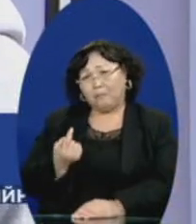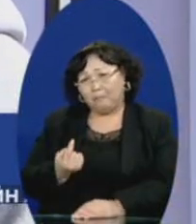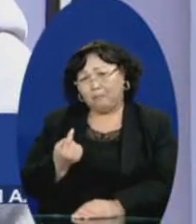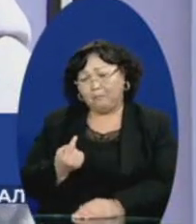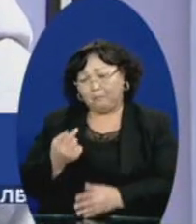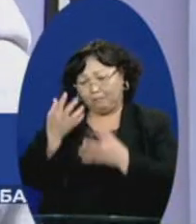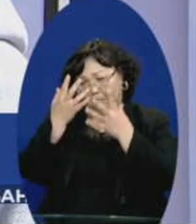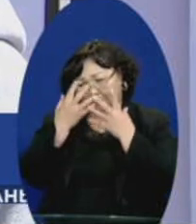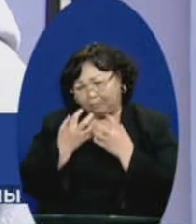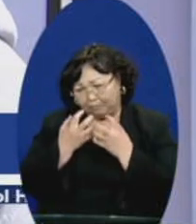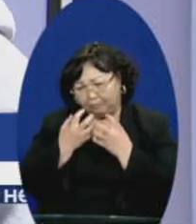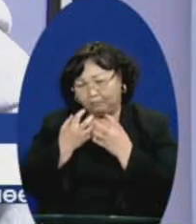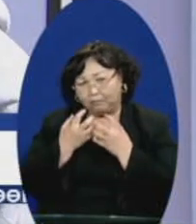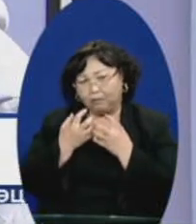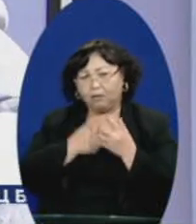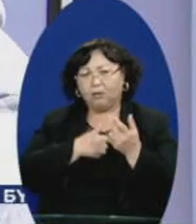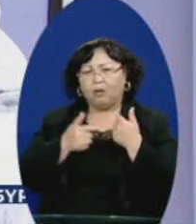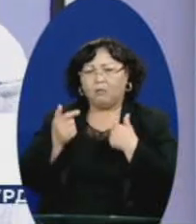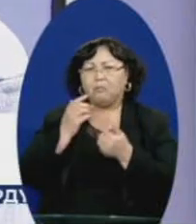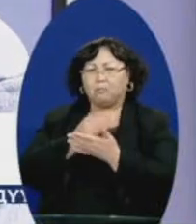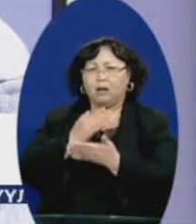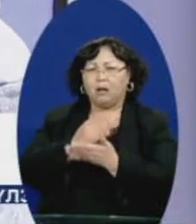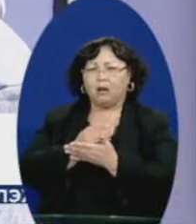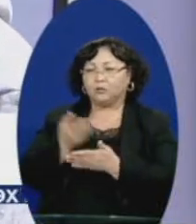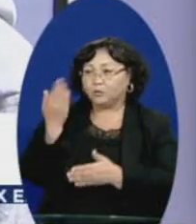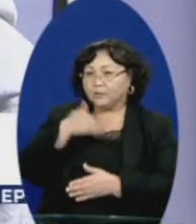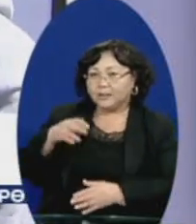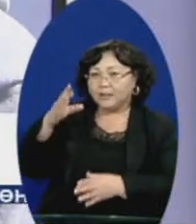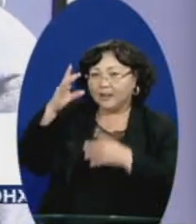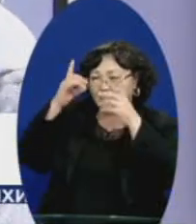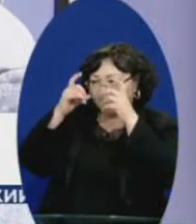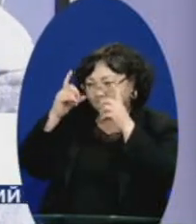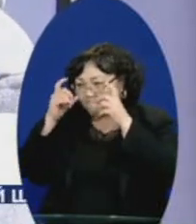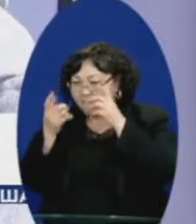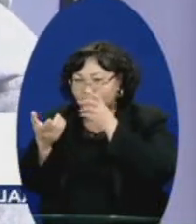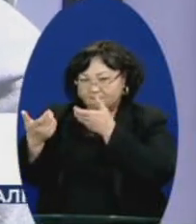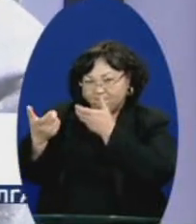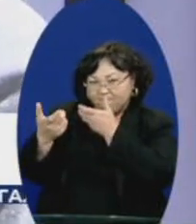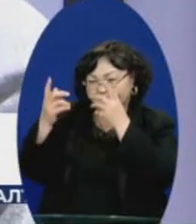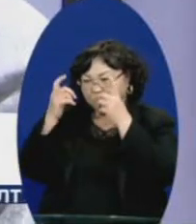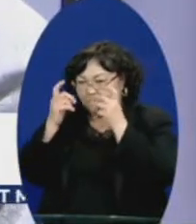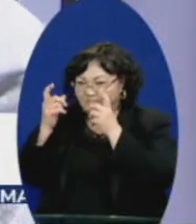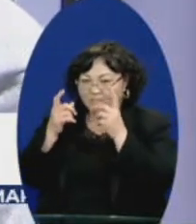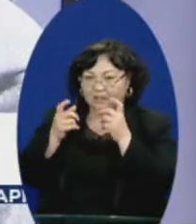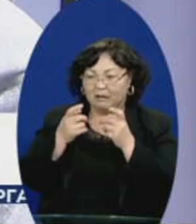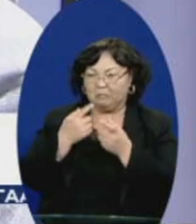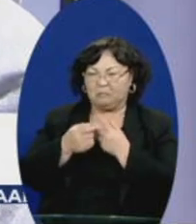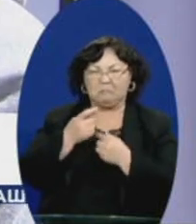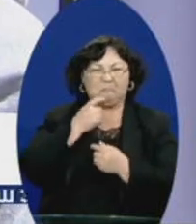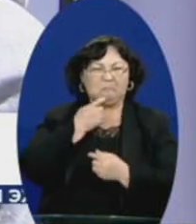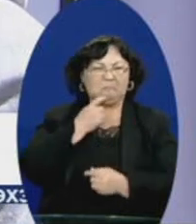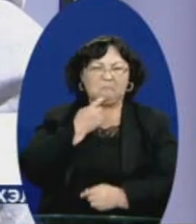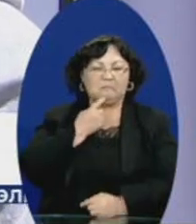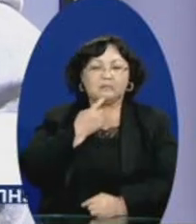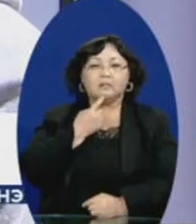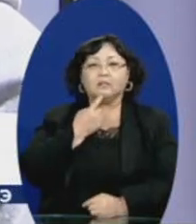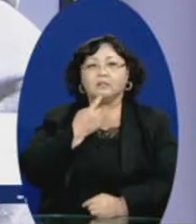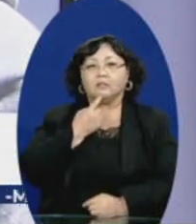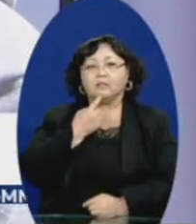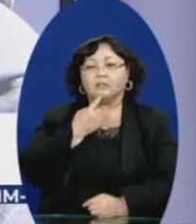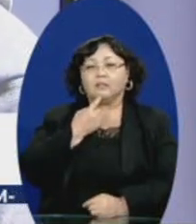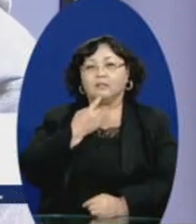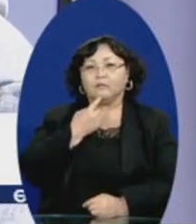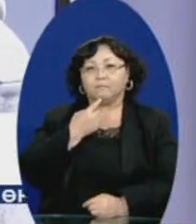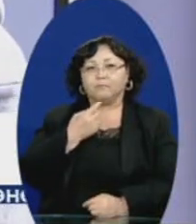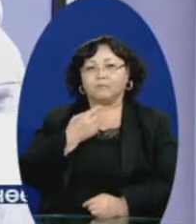гашуу ингээд орсон байгаа шүү дээ. Тэр хүмүүсийн өөдөөс зүгээр шууд яг камера чиглүүлнэ гэдэг бол үнэхээр чанга асуудал байсан л та. Тэгэл гэтээ